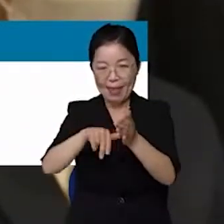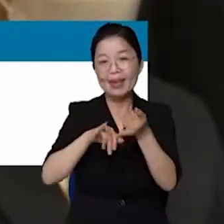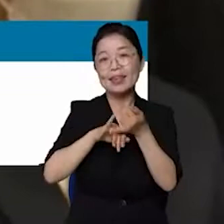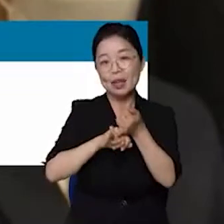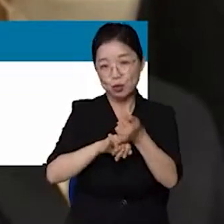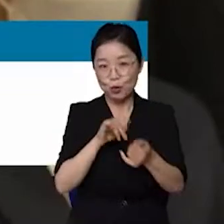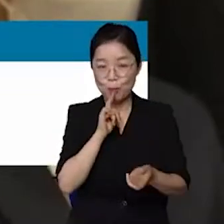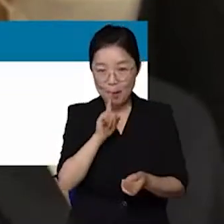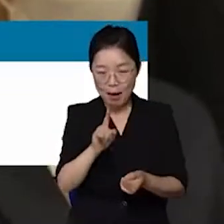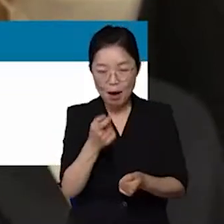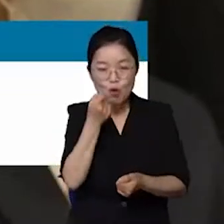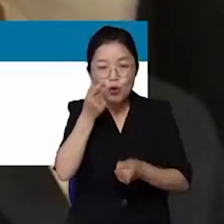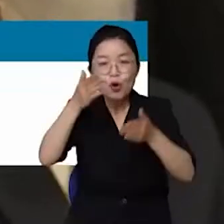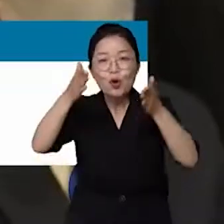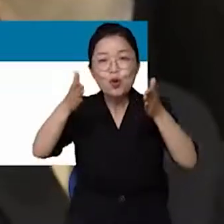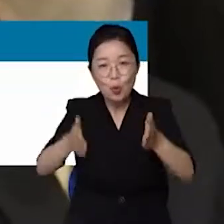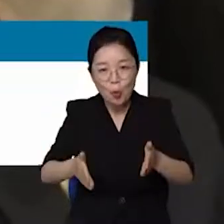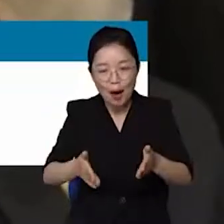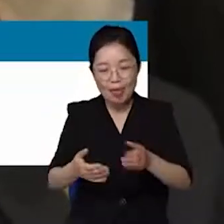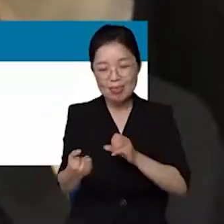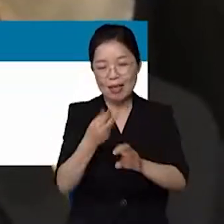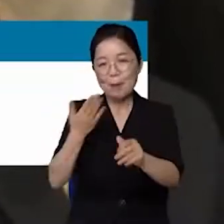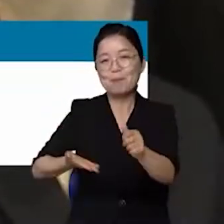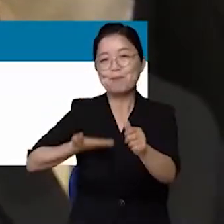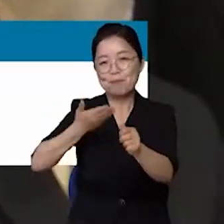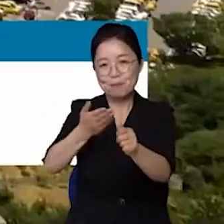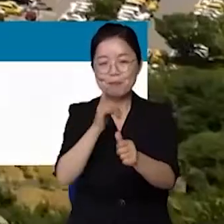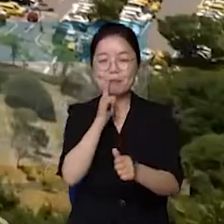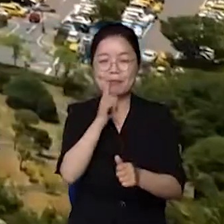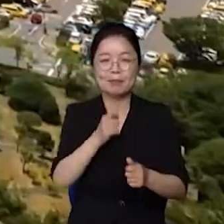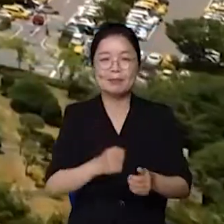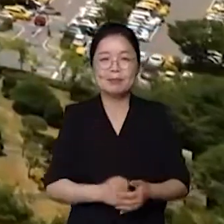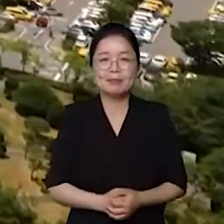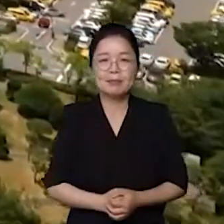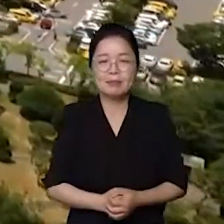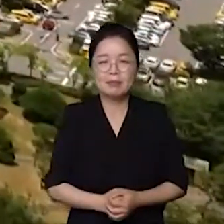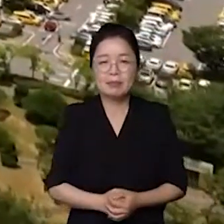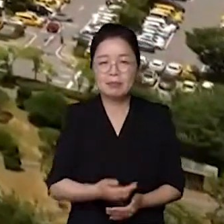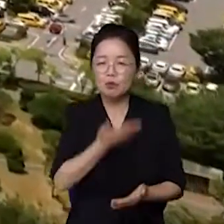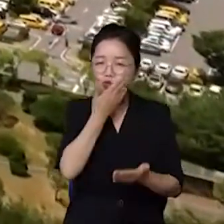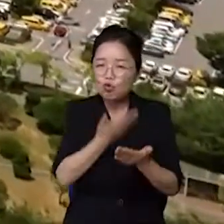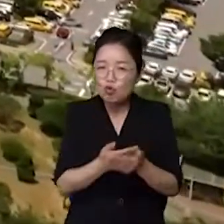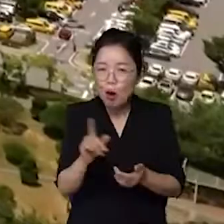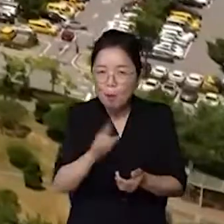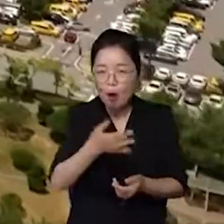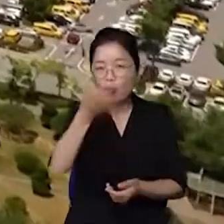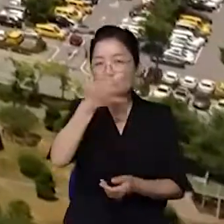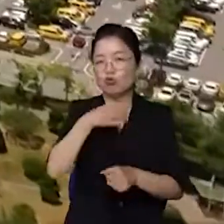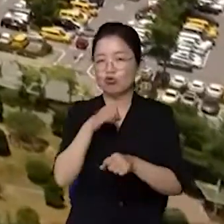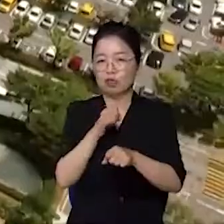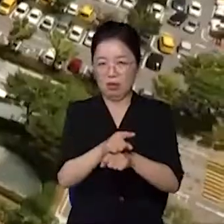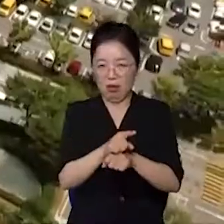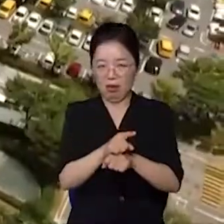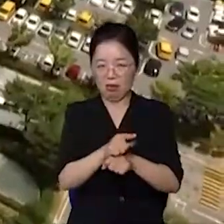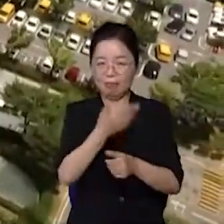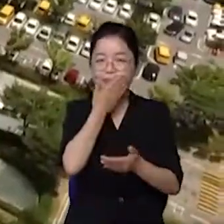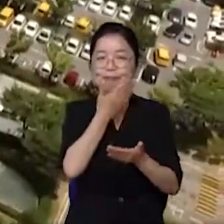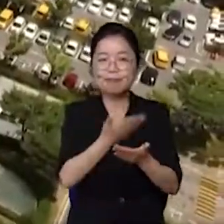대로 6개월 안에 답을 드리도록 하겠습니다. 무엇보다 수익성의 방점이 찍혀